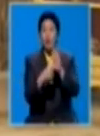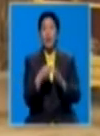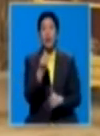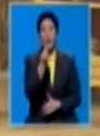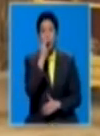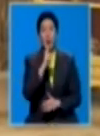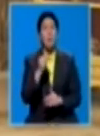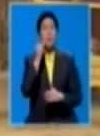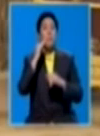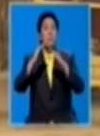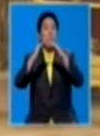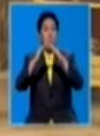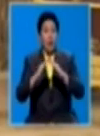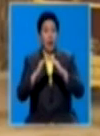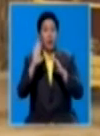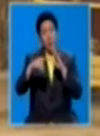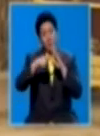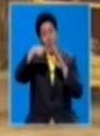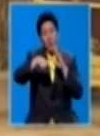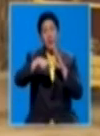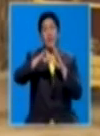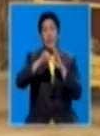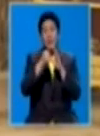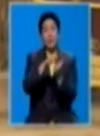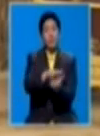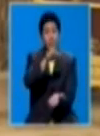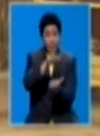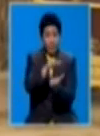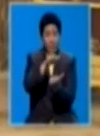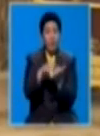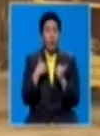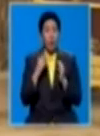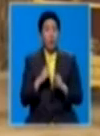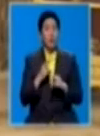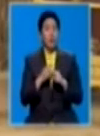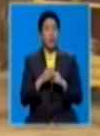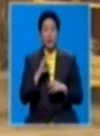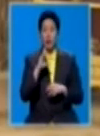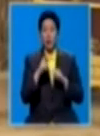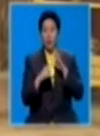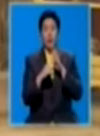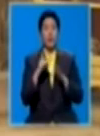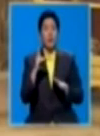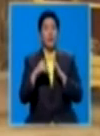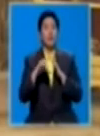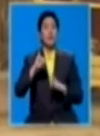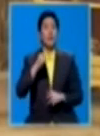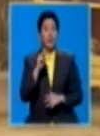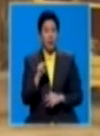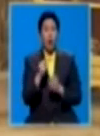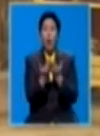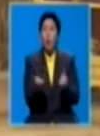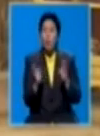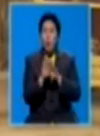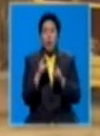ก็คือบ้านฟาร์มชัดเจนจังหวัดพิจิตรของคุณชัยชนะปรารถนารักหรือคุณชัดเจนและครอบครัว